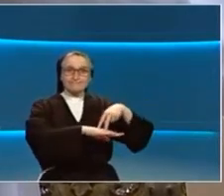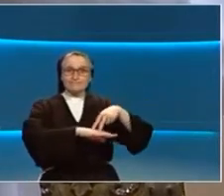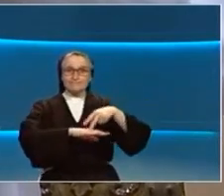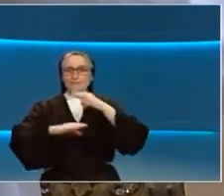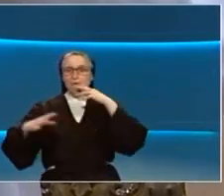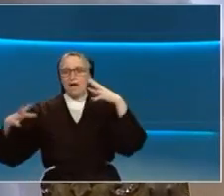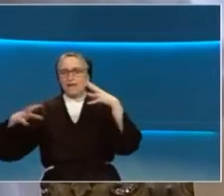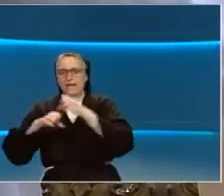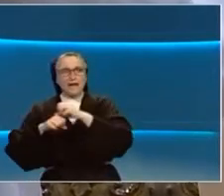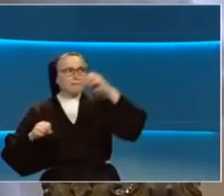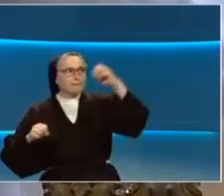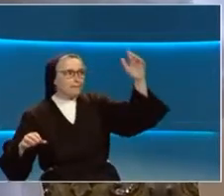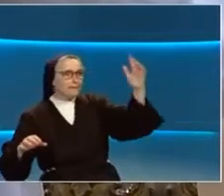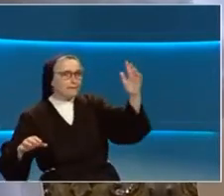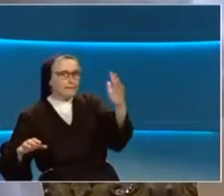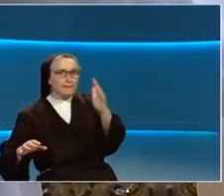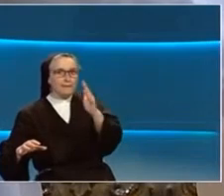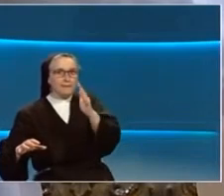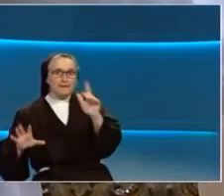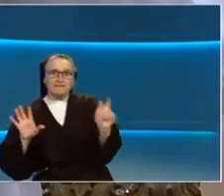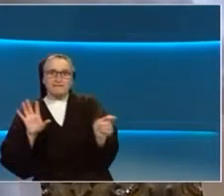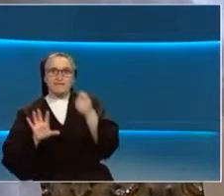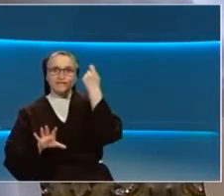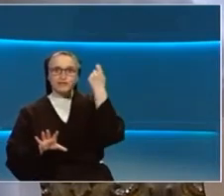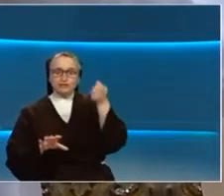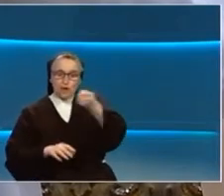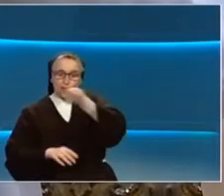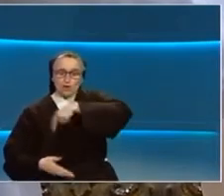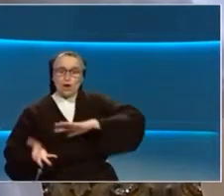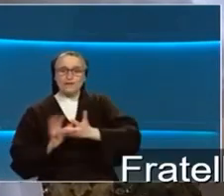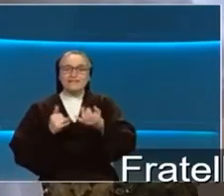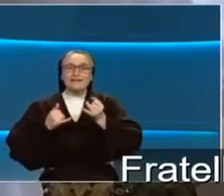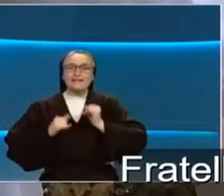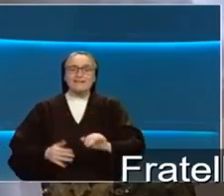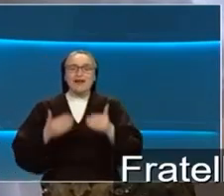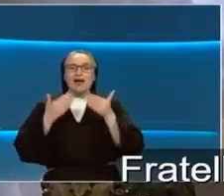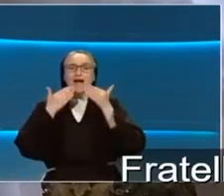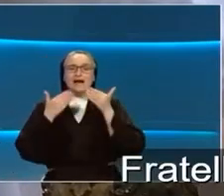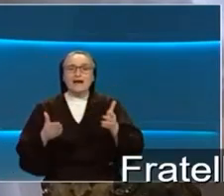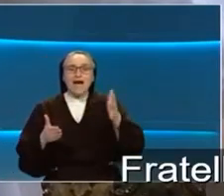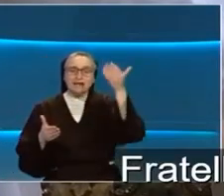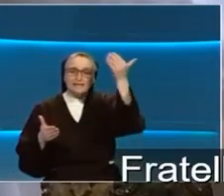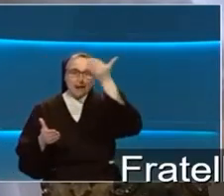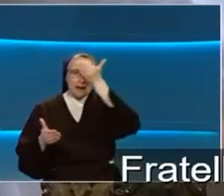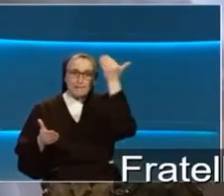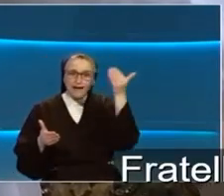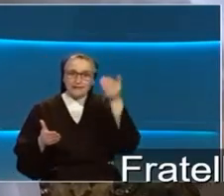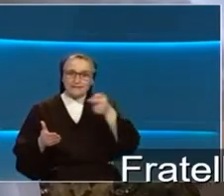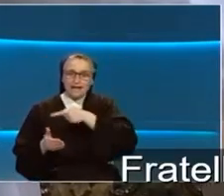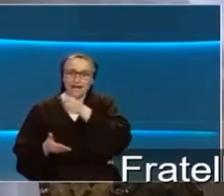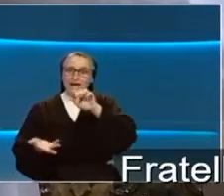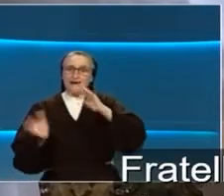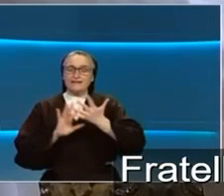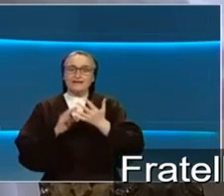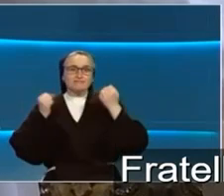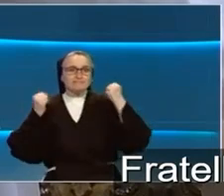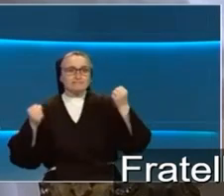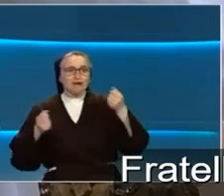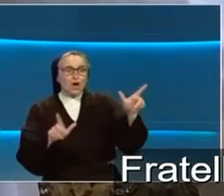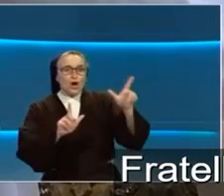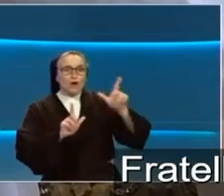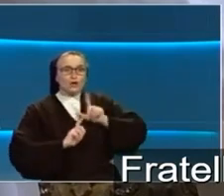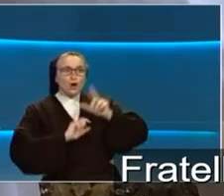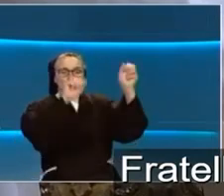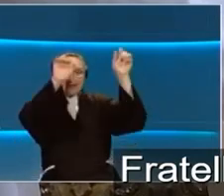dell'umanità, resi figli nelle acque del battesimo e rinvigoriti dal dono